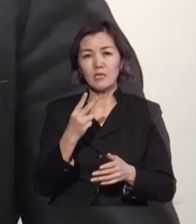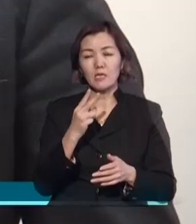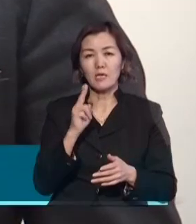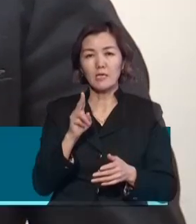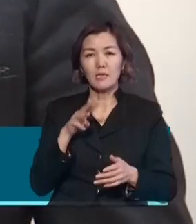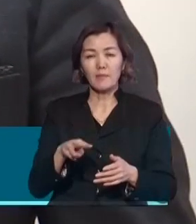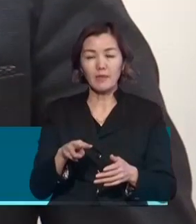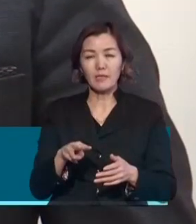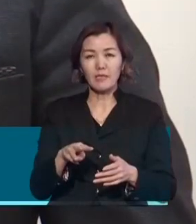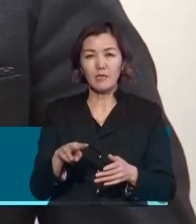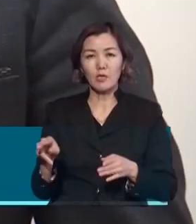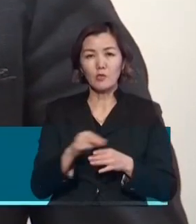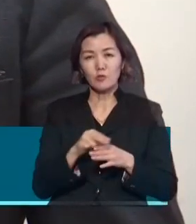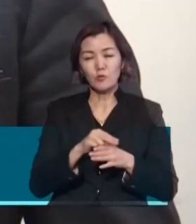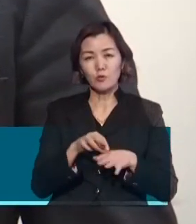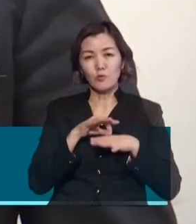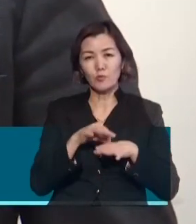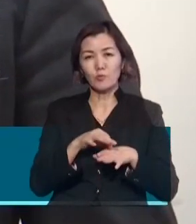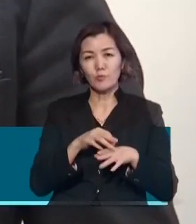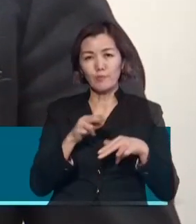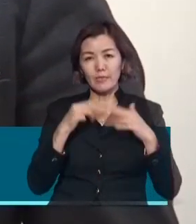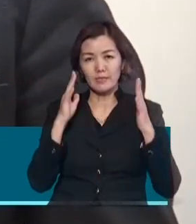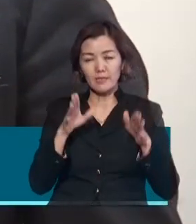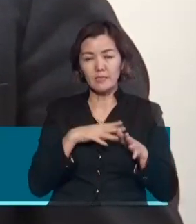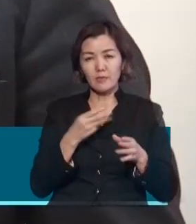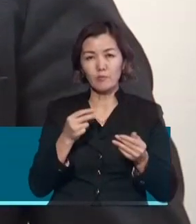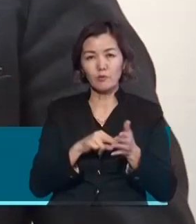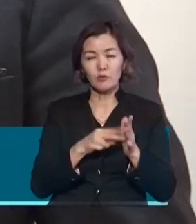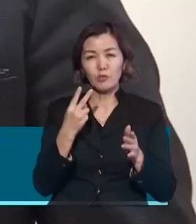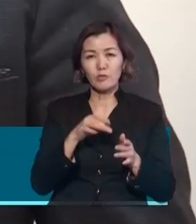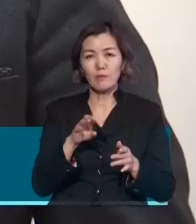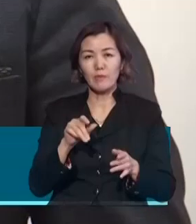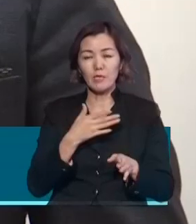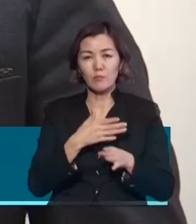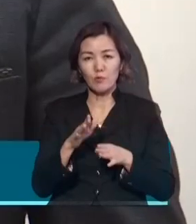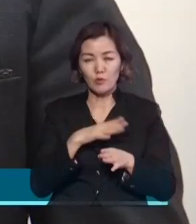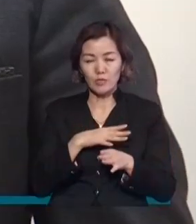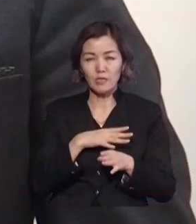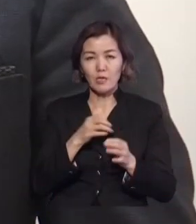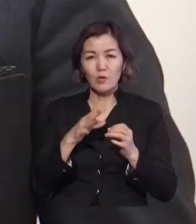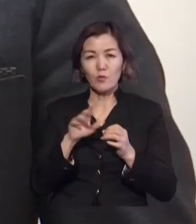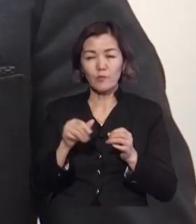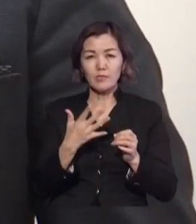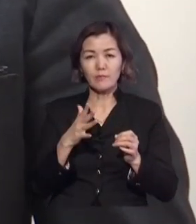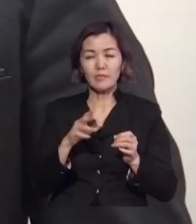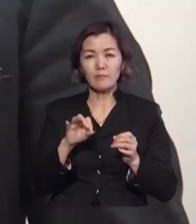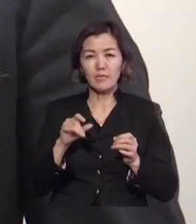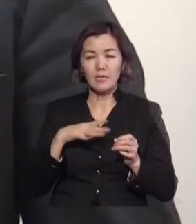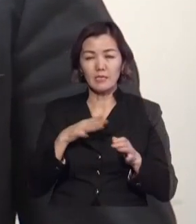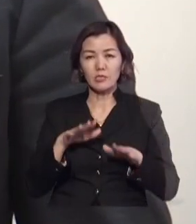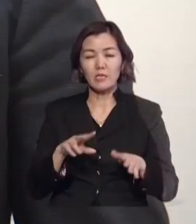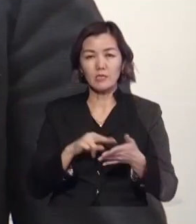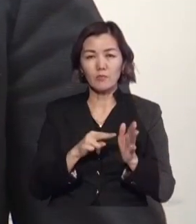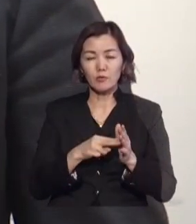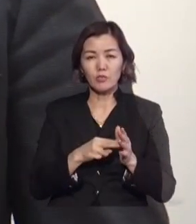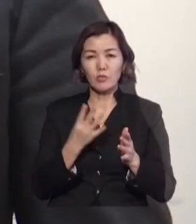жөндеу басты назарда болып тұр. Бұған бюджет қаражатынан 20 миллиард теңге бөлінді. Оның 15-те 5 миллиарды жергілікті бюджеттен